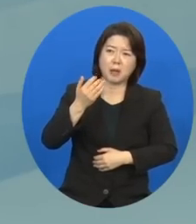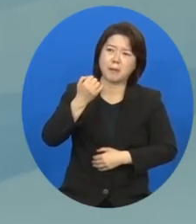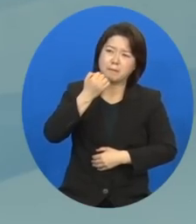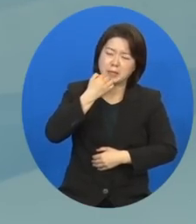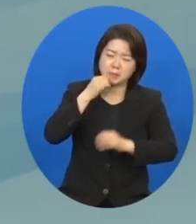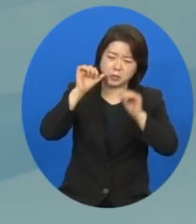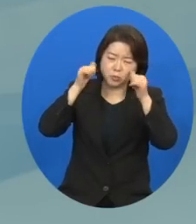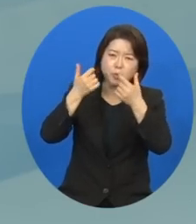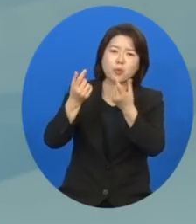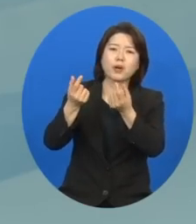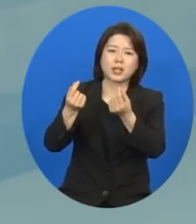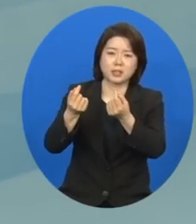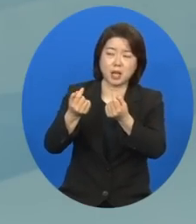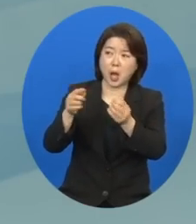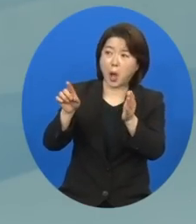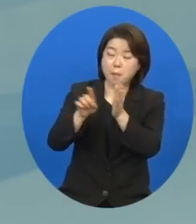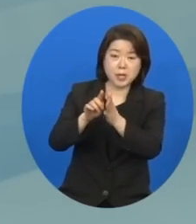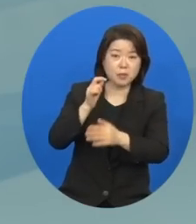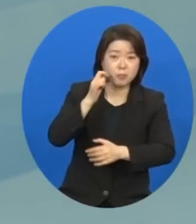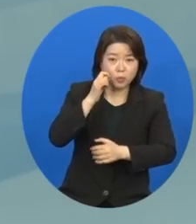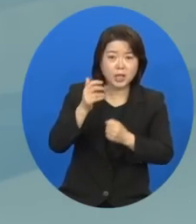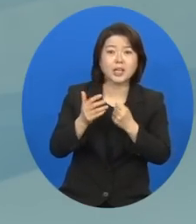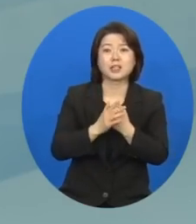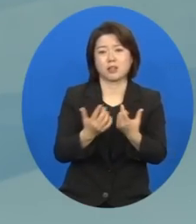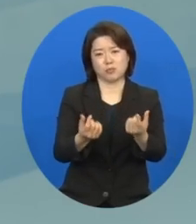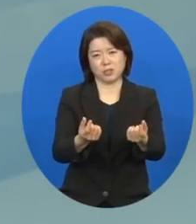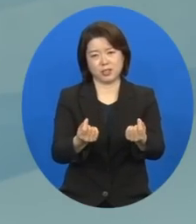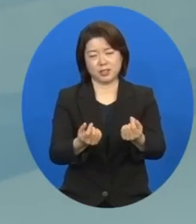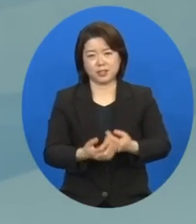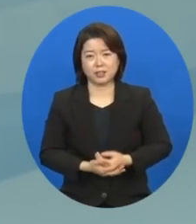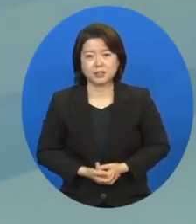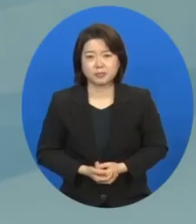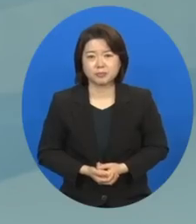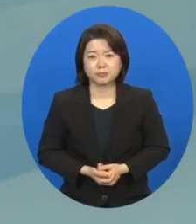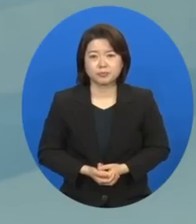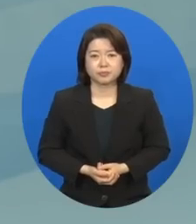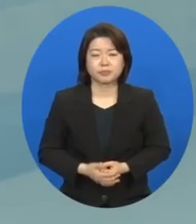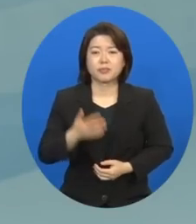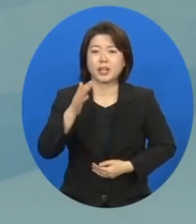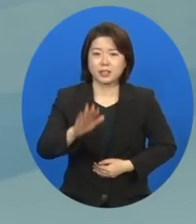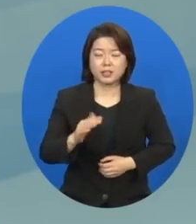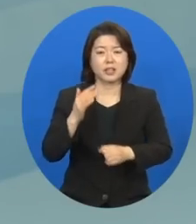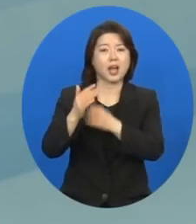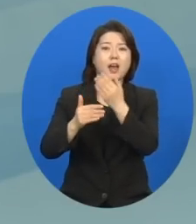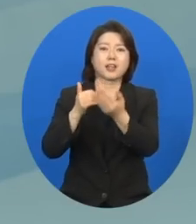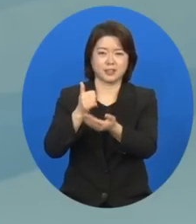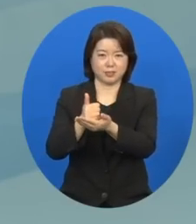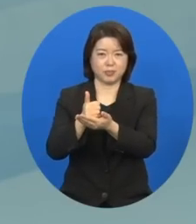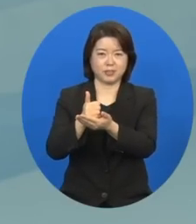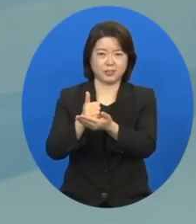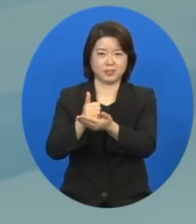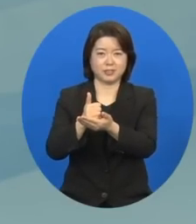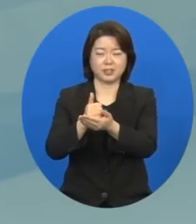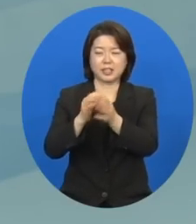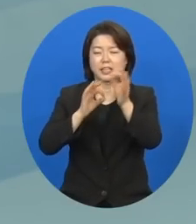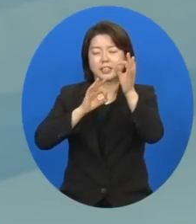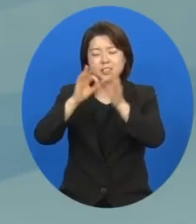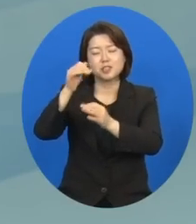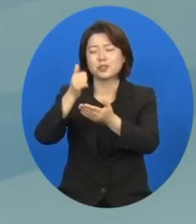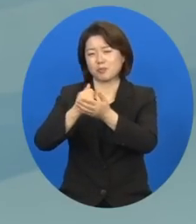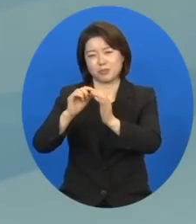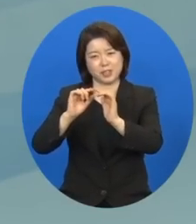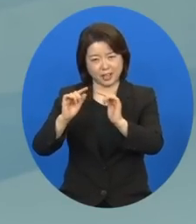맙니다. 믿어지지 않기 때문에 그렇습니다. 그러나 하나님은 실수하는 분이